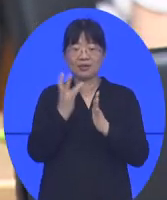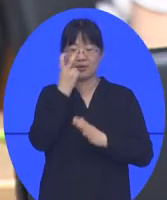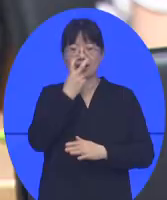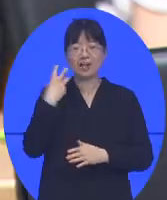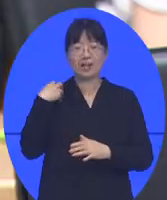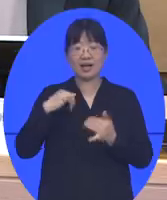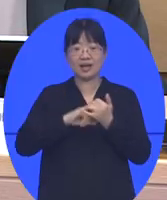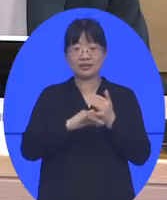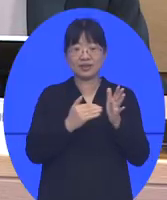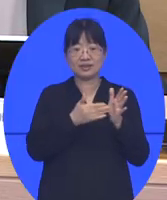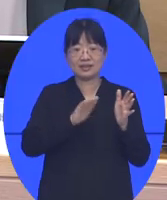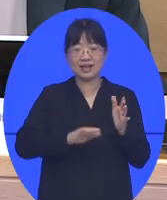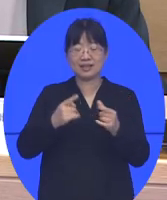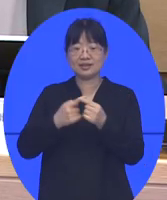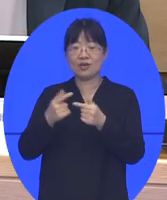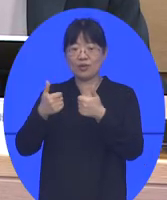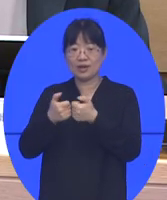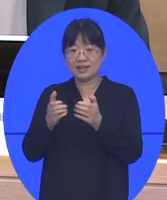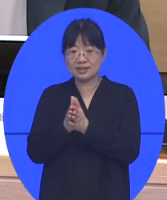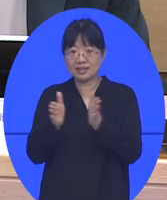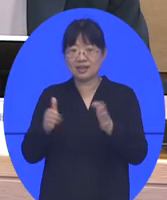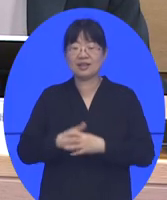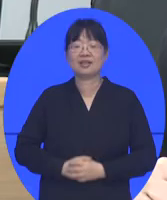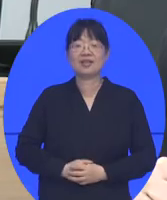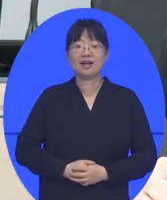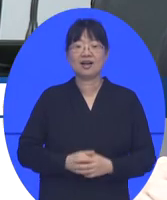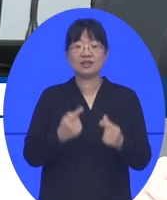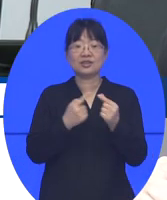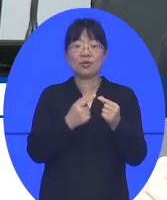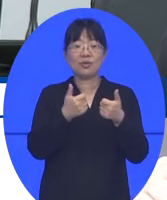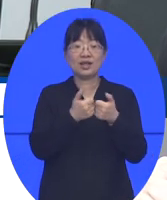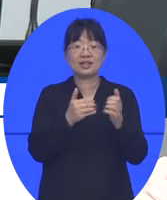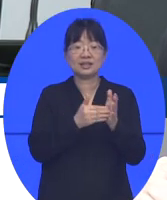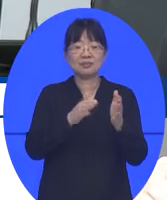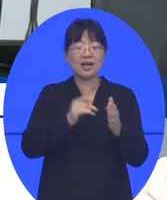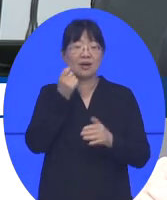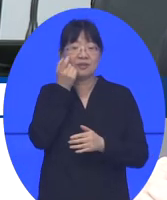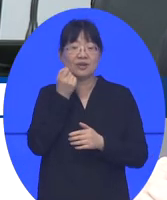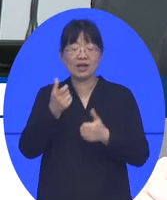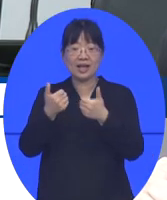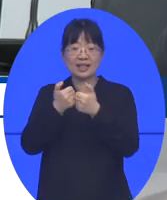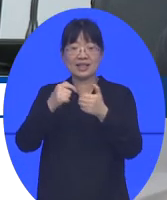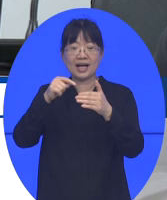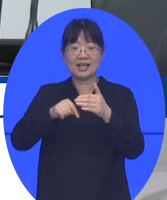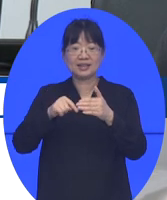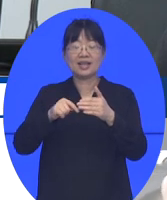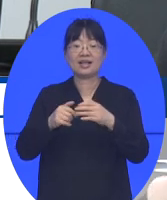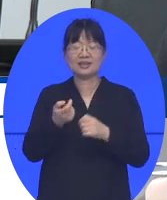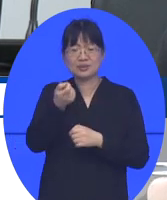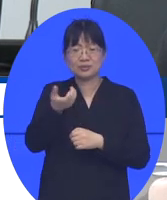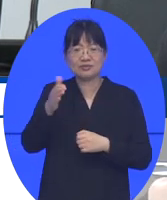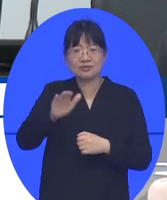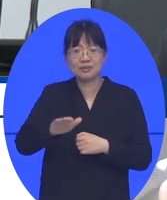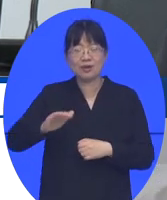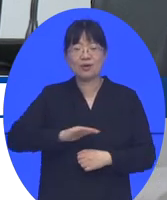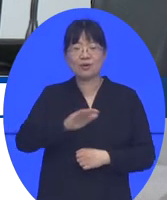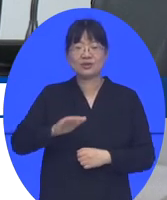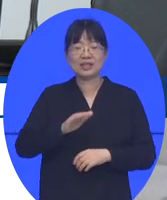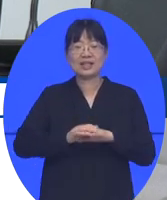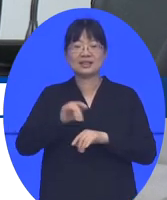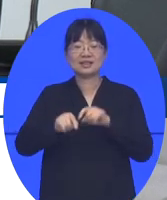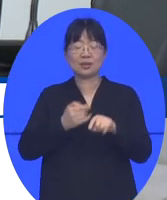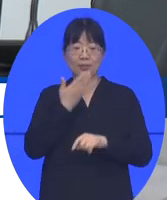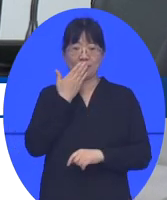챙기겠다고 약속했는데 첫 회의를 시작했습니다. 첫 회의입니다만은 매달 하는 회의에서 작더라도 우리가